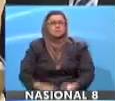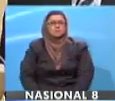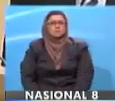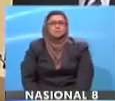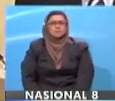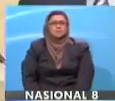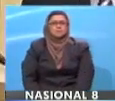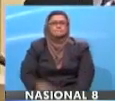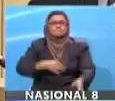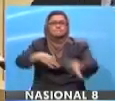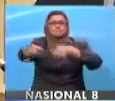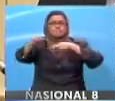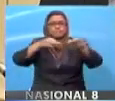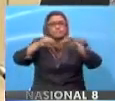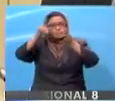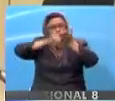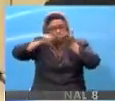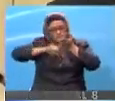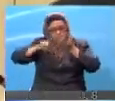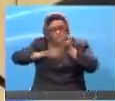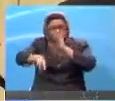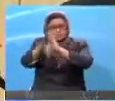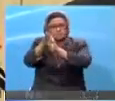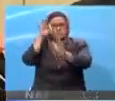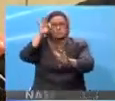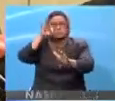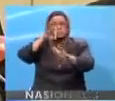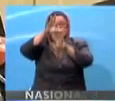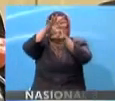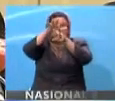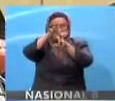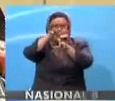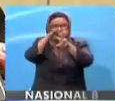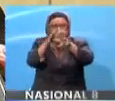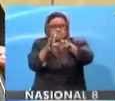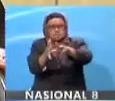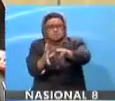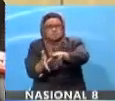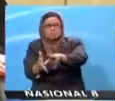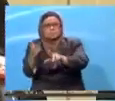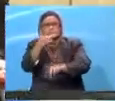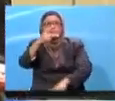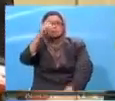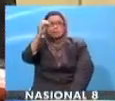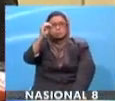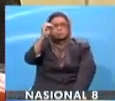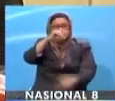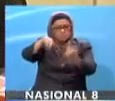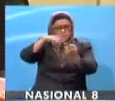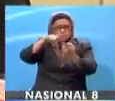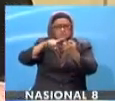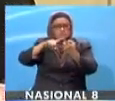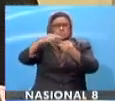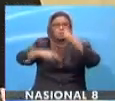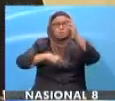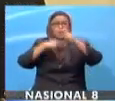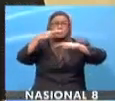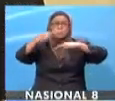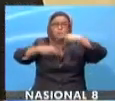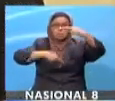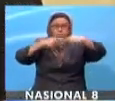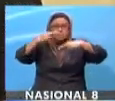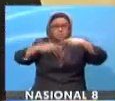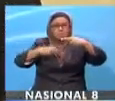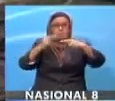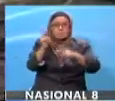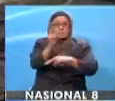Jelas Datuk Seri Liao, siasatan mendapati helikopter itu sengit sehingga 13 darjah selepas roda pendaratan kiri terbenam ke